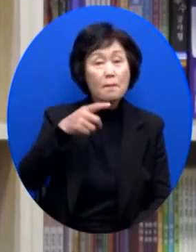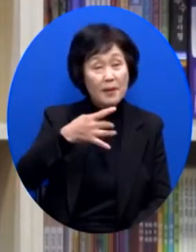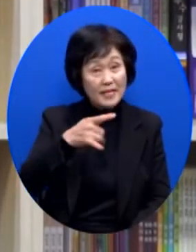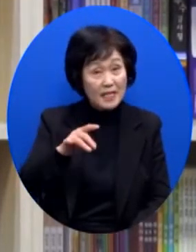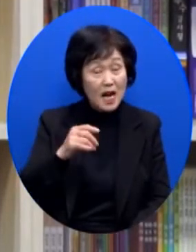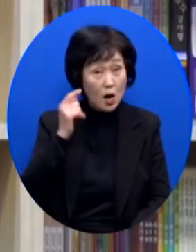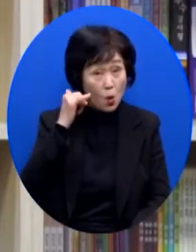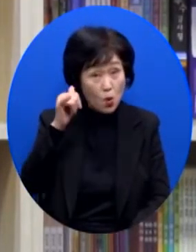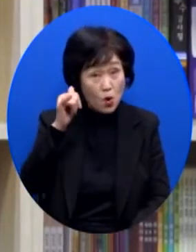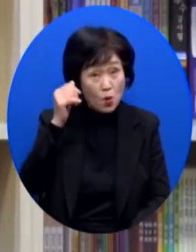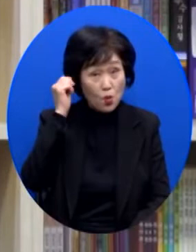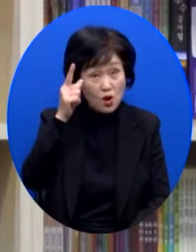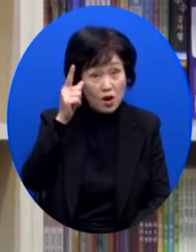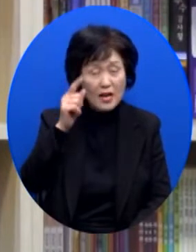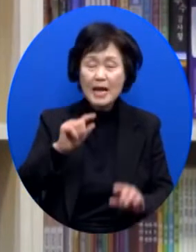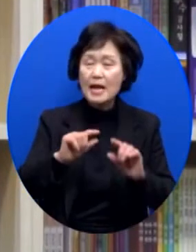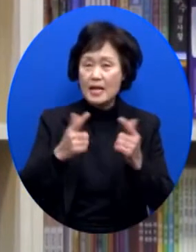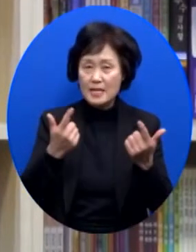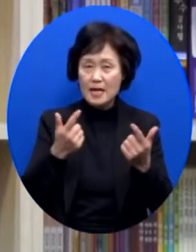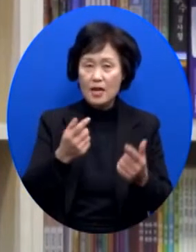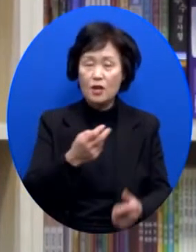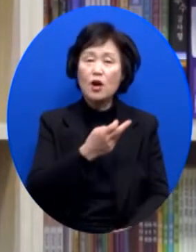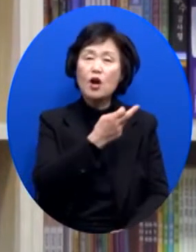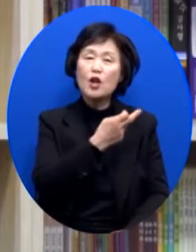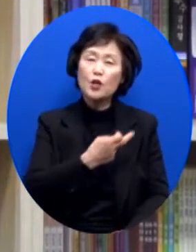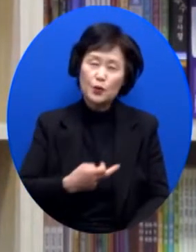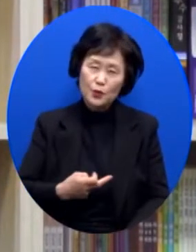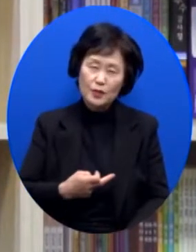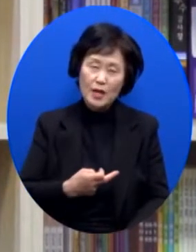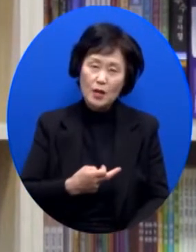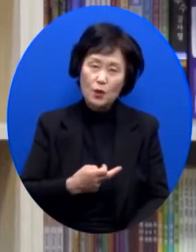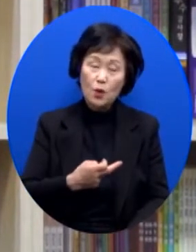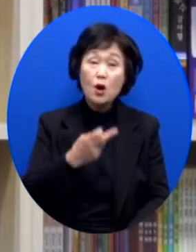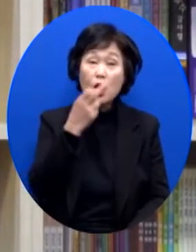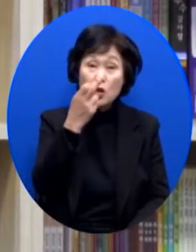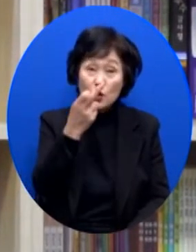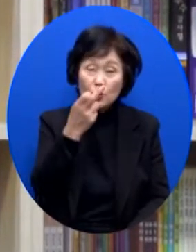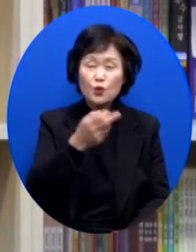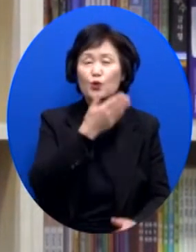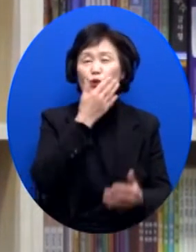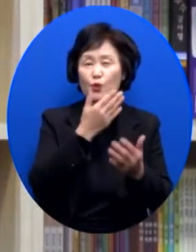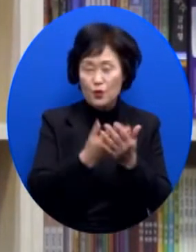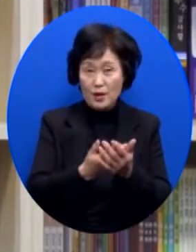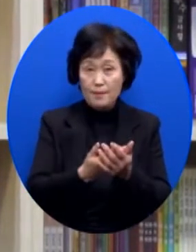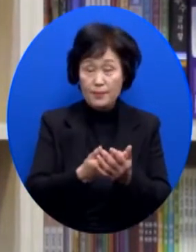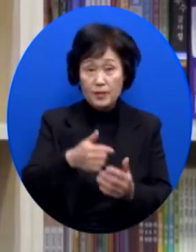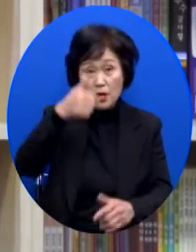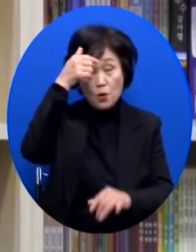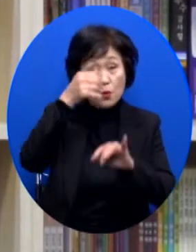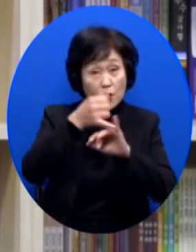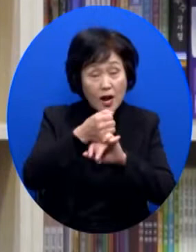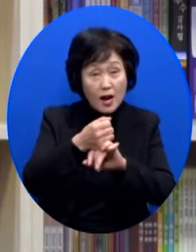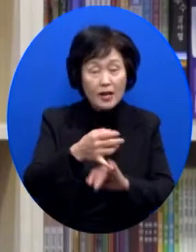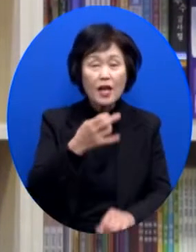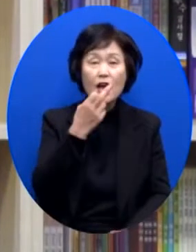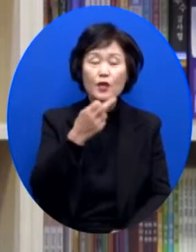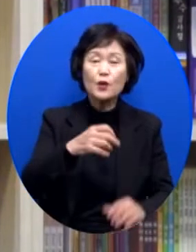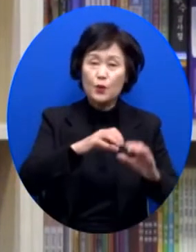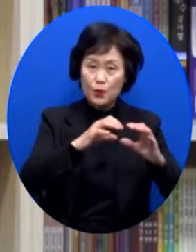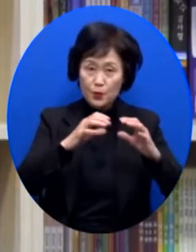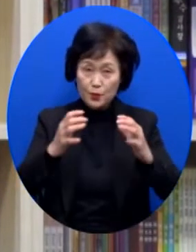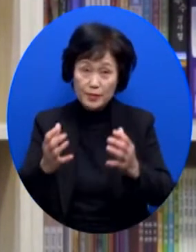아니죠 12 사도 란 말은 굉장히 중요한 상징을 품고 있습니다 구약의 열두 지파와 함께